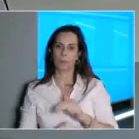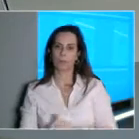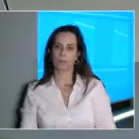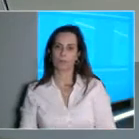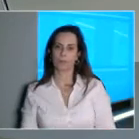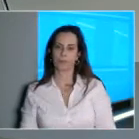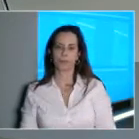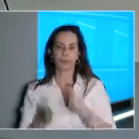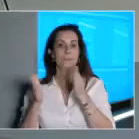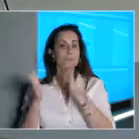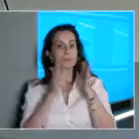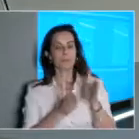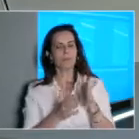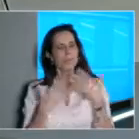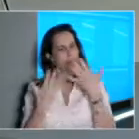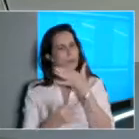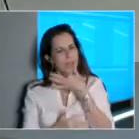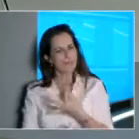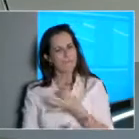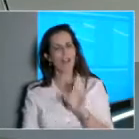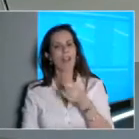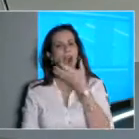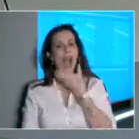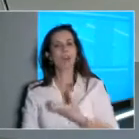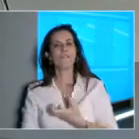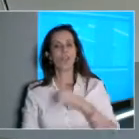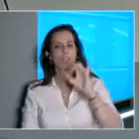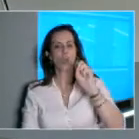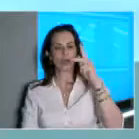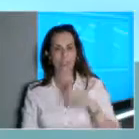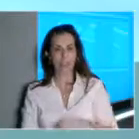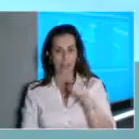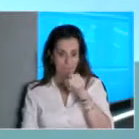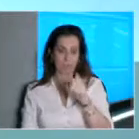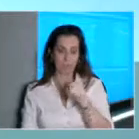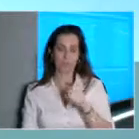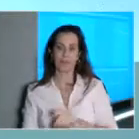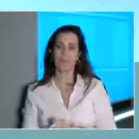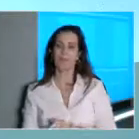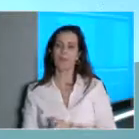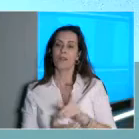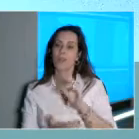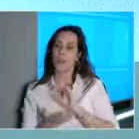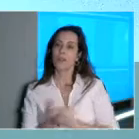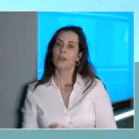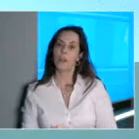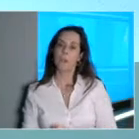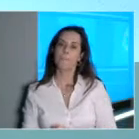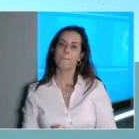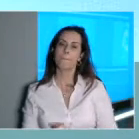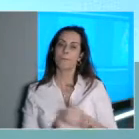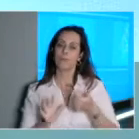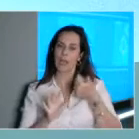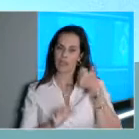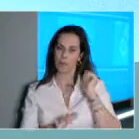ציבור. וסיפור יפה היום בישראל היום, הצד הפיוטי של הרב עובדיה יוסף. כן, יש כתב חנן גרינבד